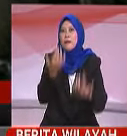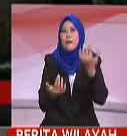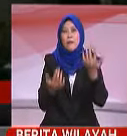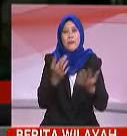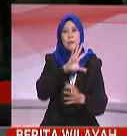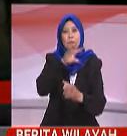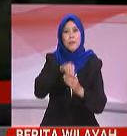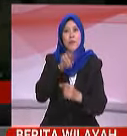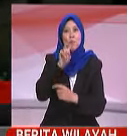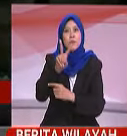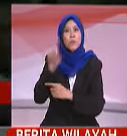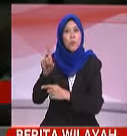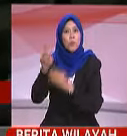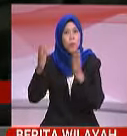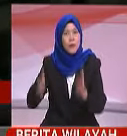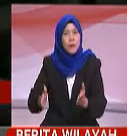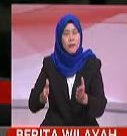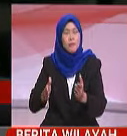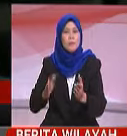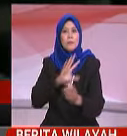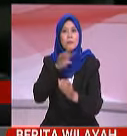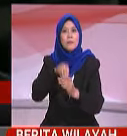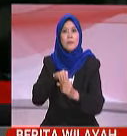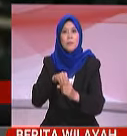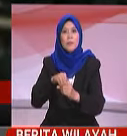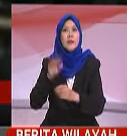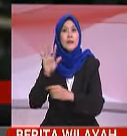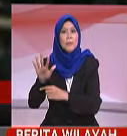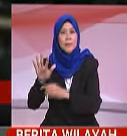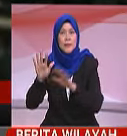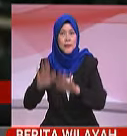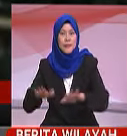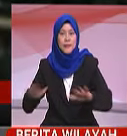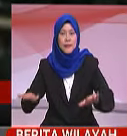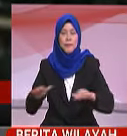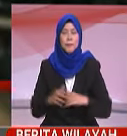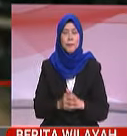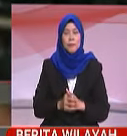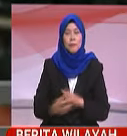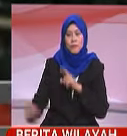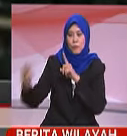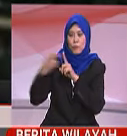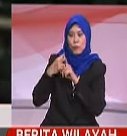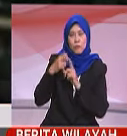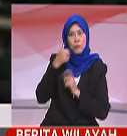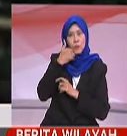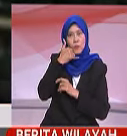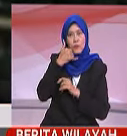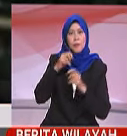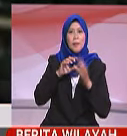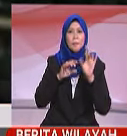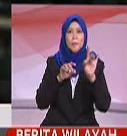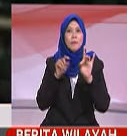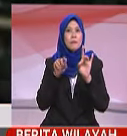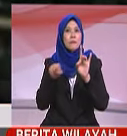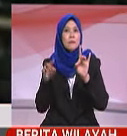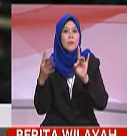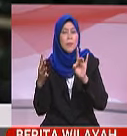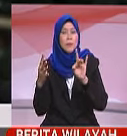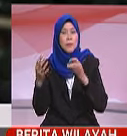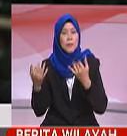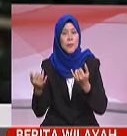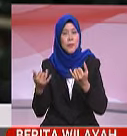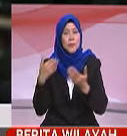melibatkan 21 penghuni termasuk lima kanak-kanak melompat terima panggilan 8-14 membayangkan yang respon awalah